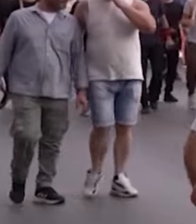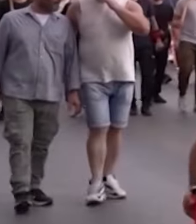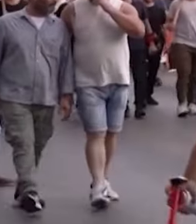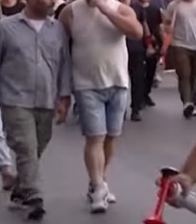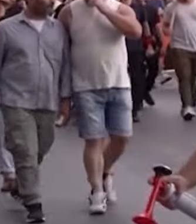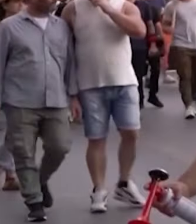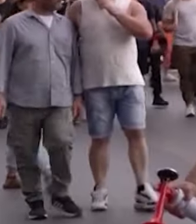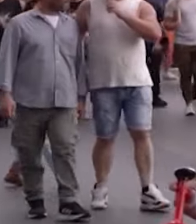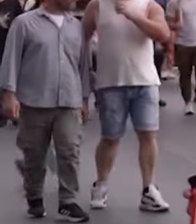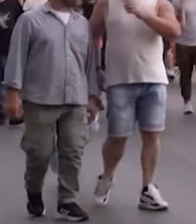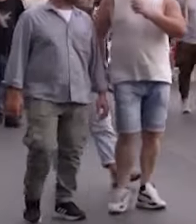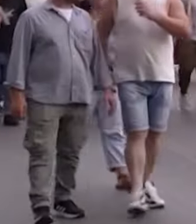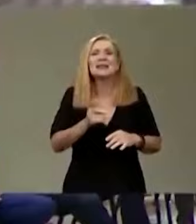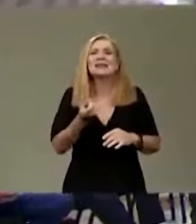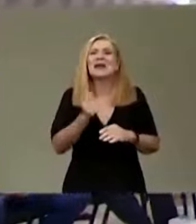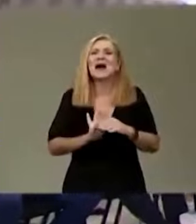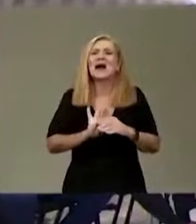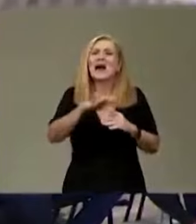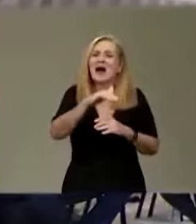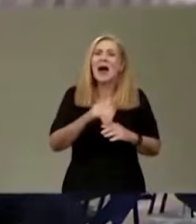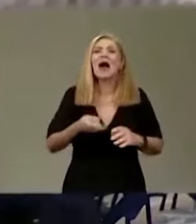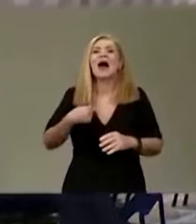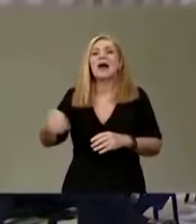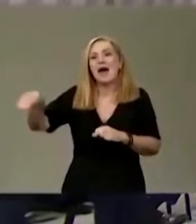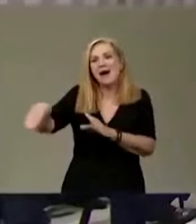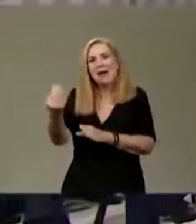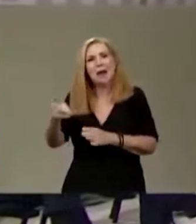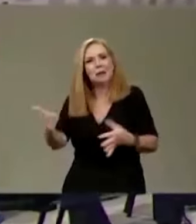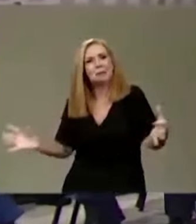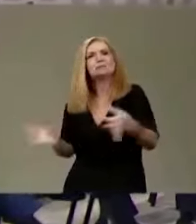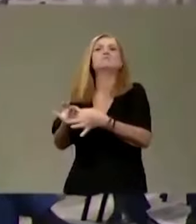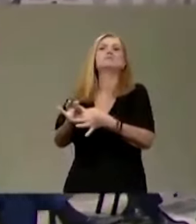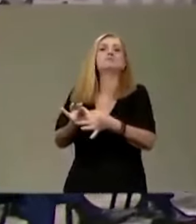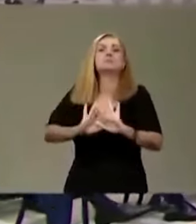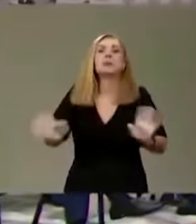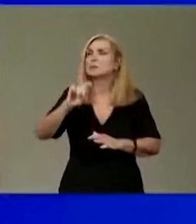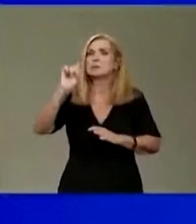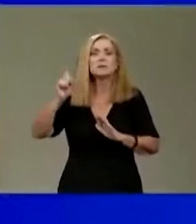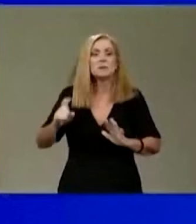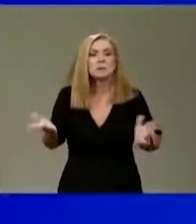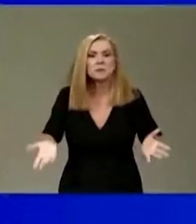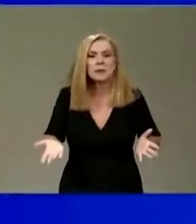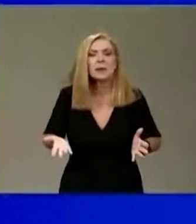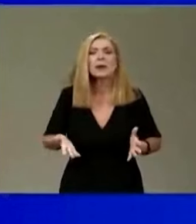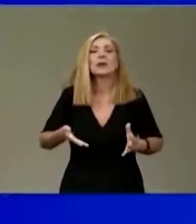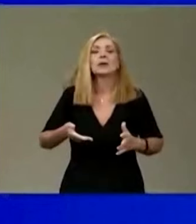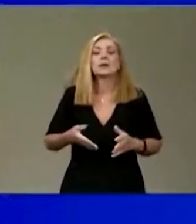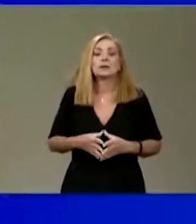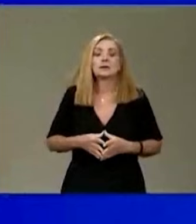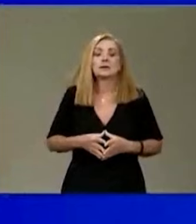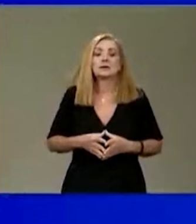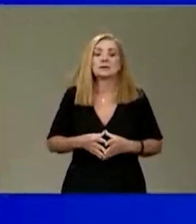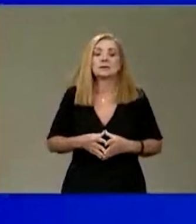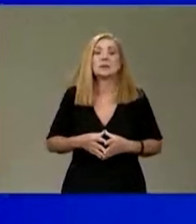kostos e lartë të jetesës, në kjallimin e ti vjetor të politikave ekonomike në panairin trektar të selanikut në Greqin